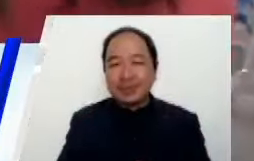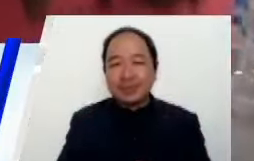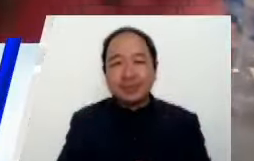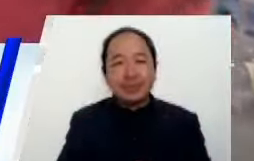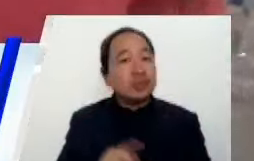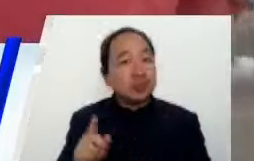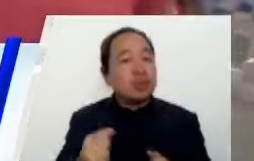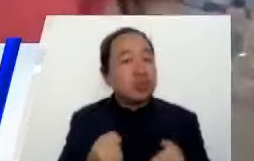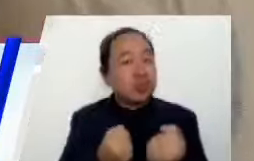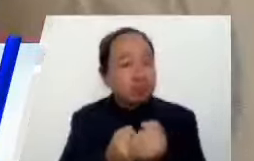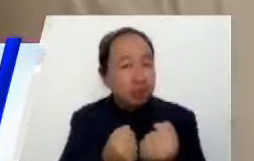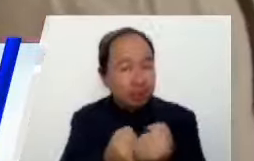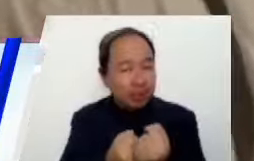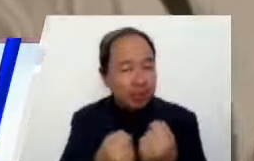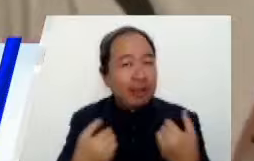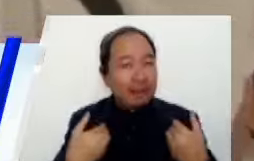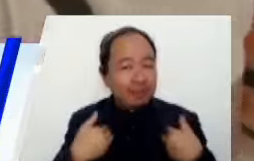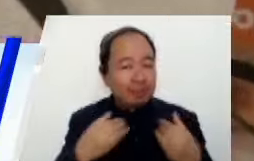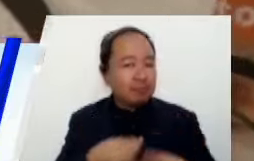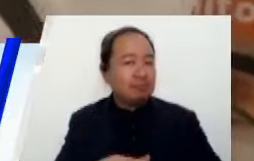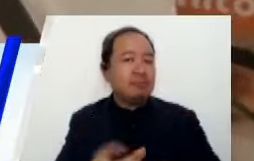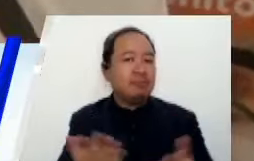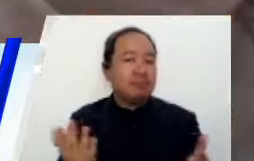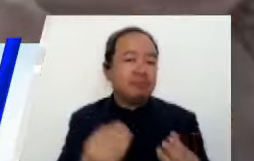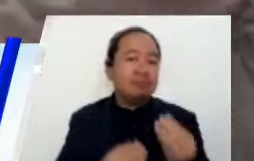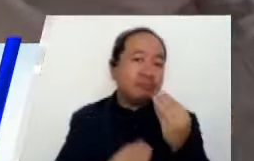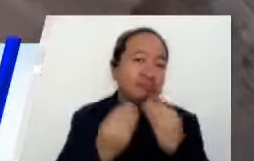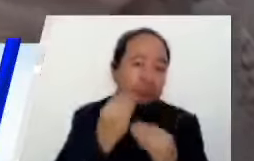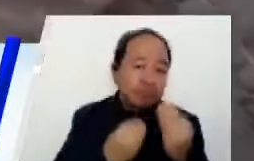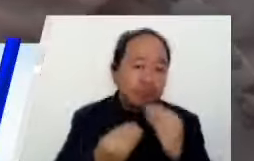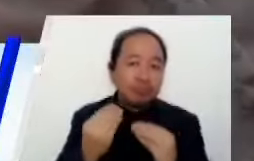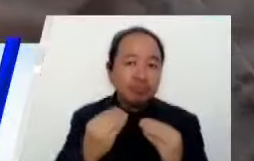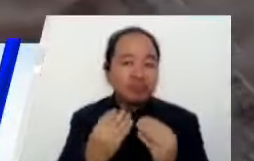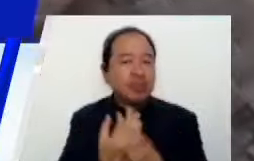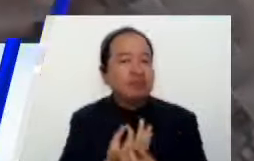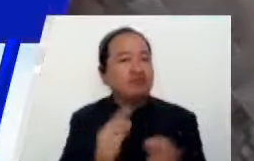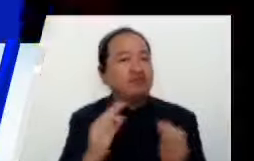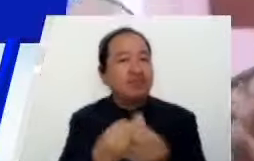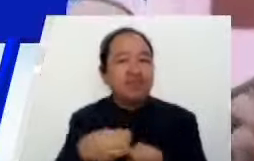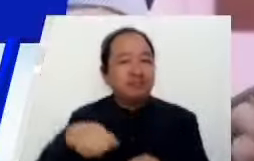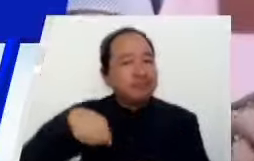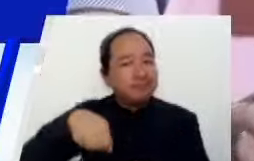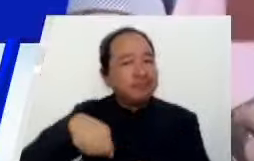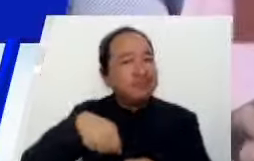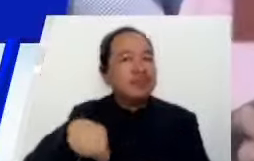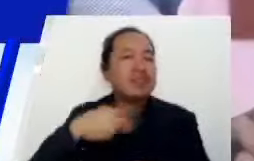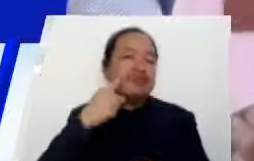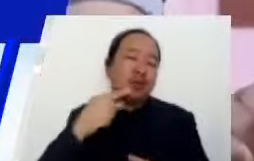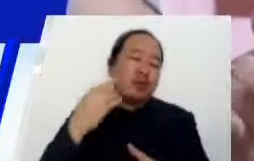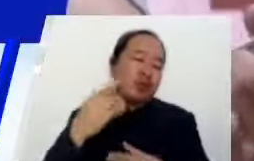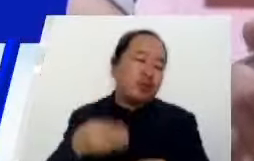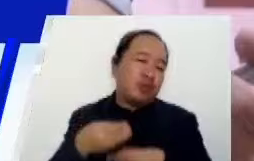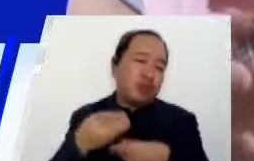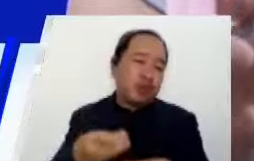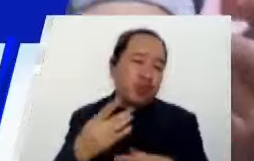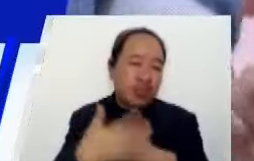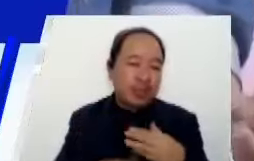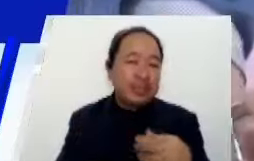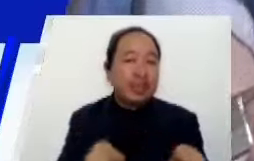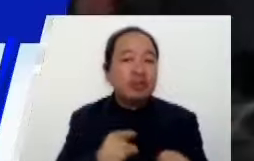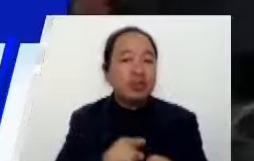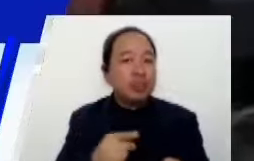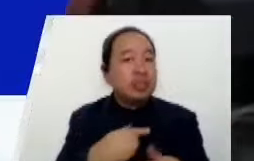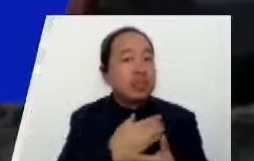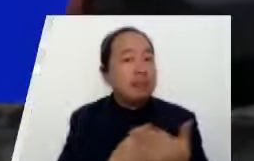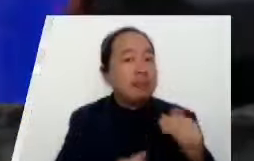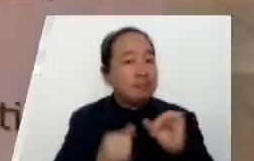sponsors, nakapamahagi rin tayo ng pagkain at freebies sa ating blood donors. Nagbigay saya rin ang ilang performers